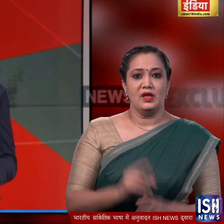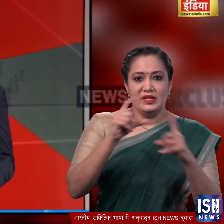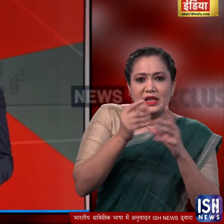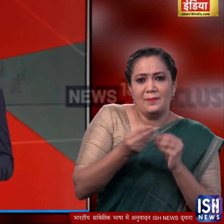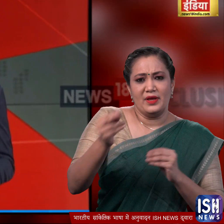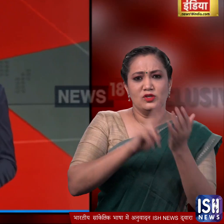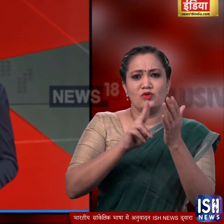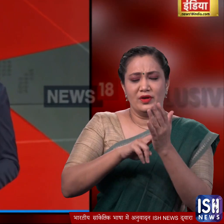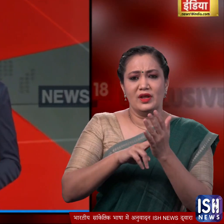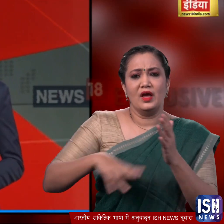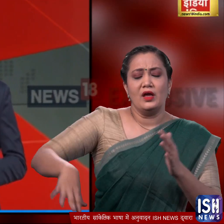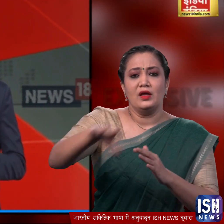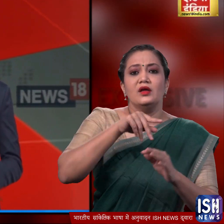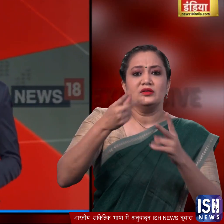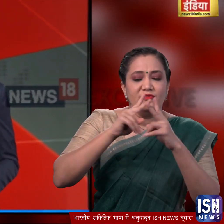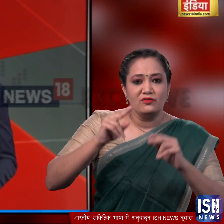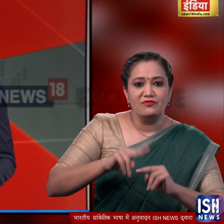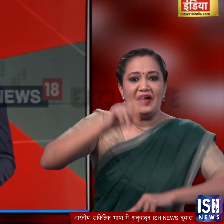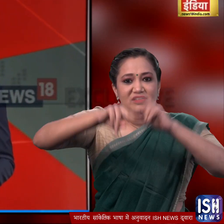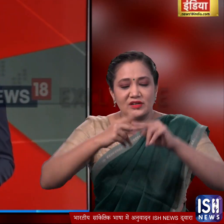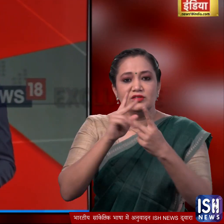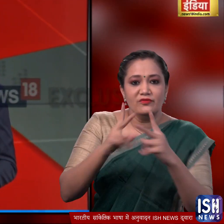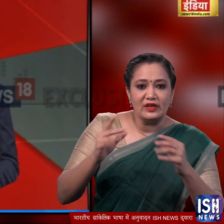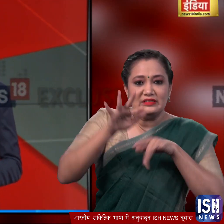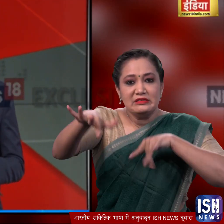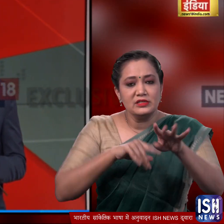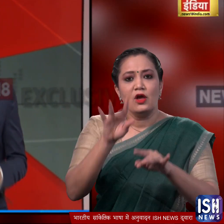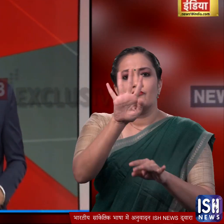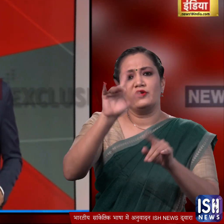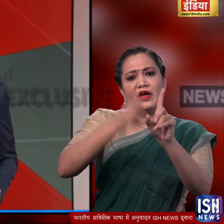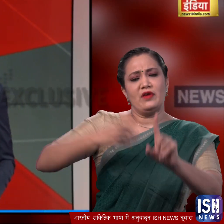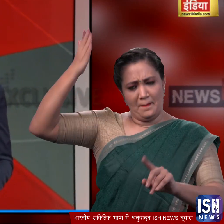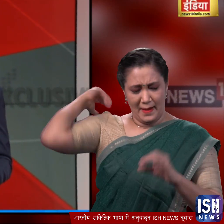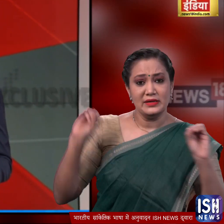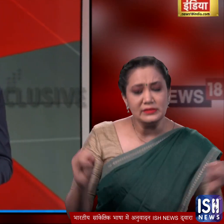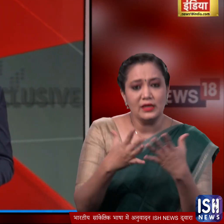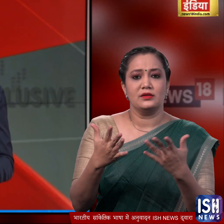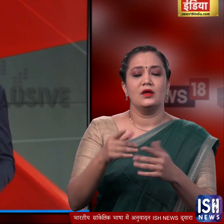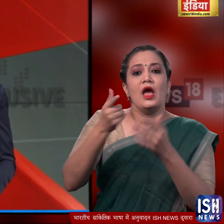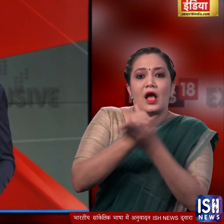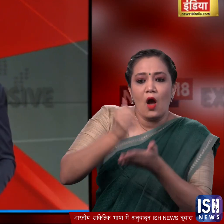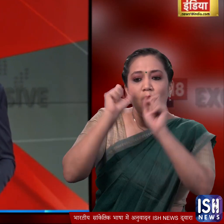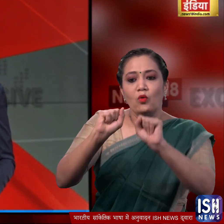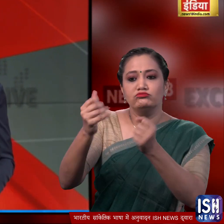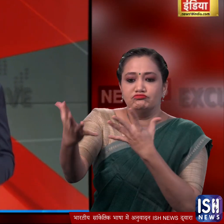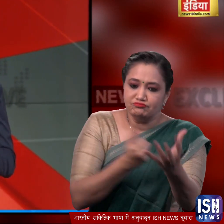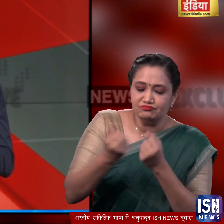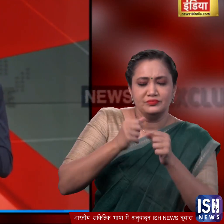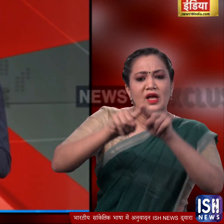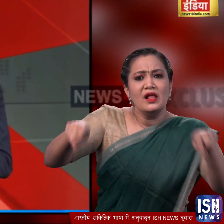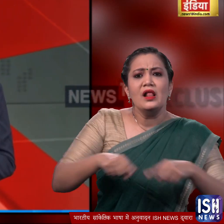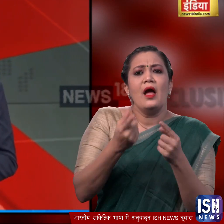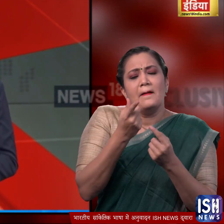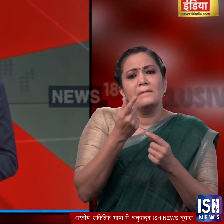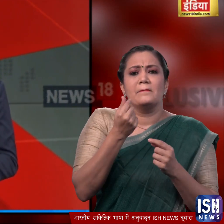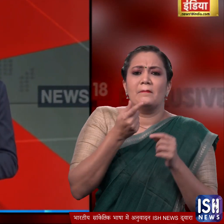कि दिल्ली के नजदीक नोएडा के नाम से औद्योगिक शहर बसाने की शुरुआत 45 साल पहले हुई, जिसके लिए किसानों की जमीन ली गई, लेकिन तब